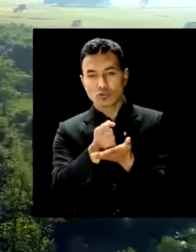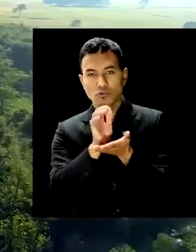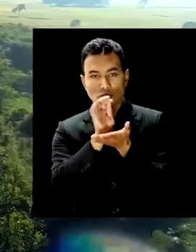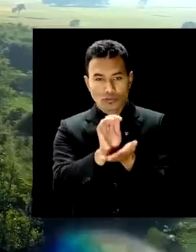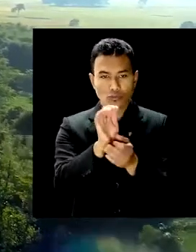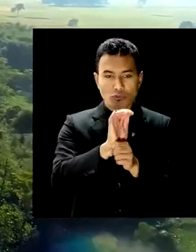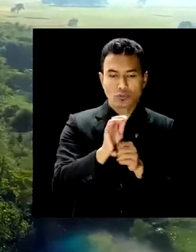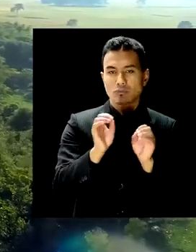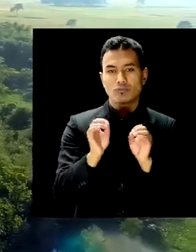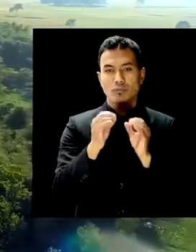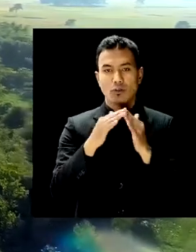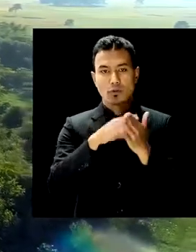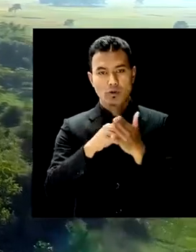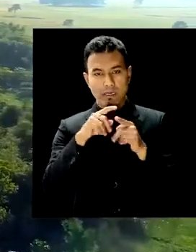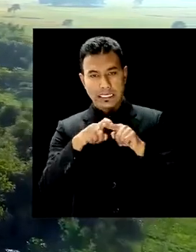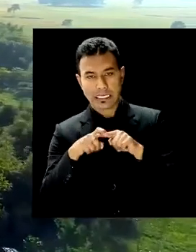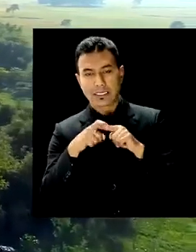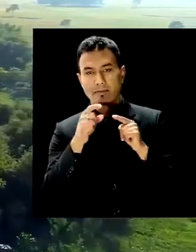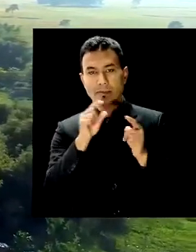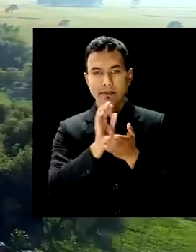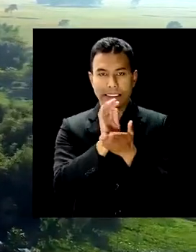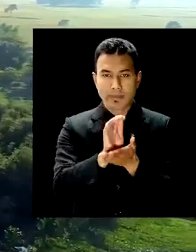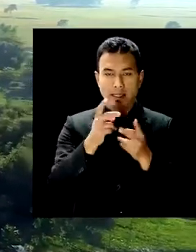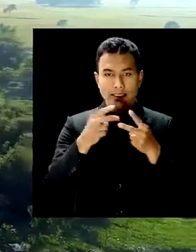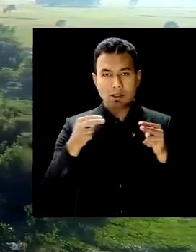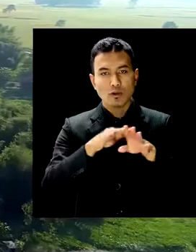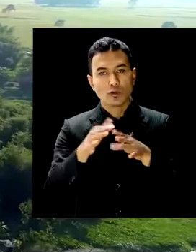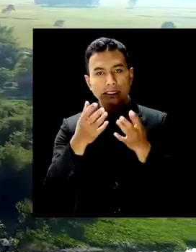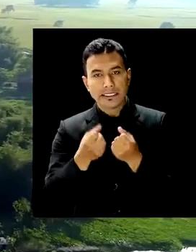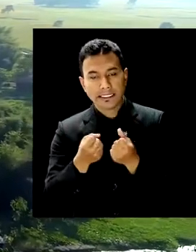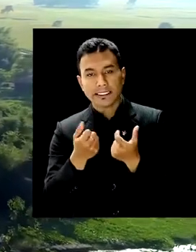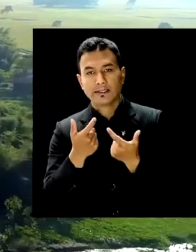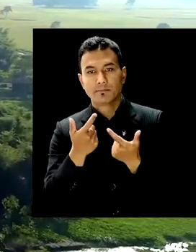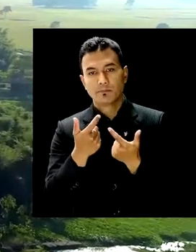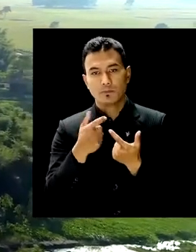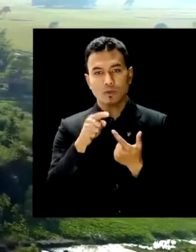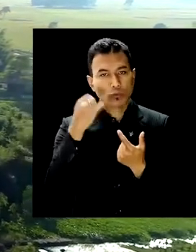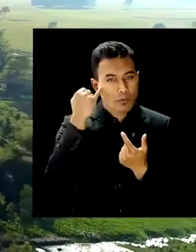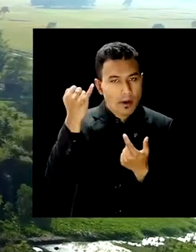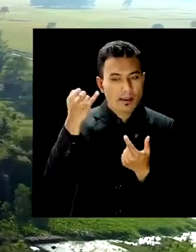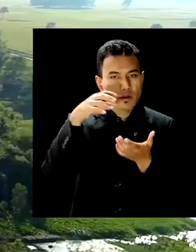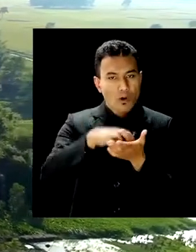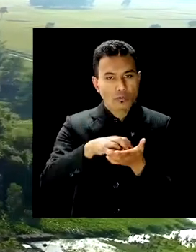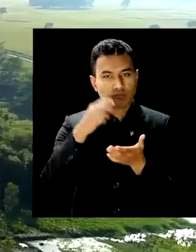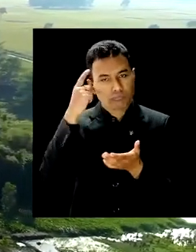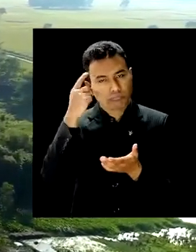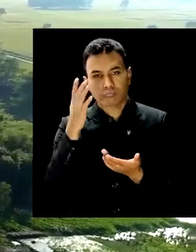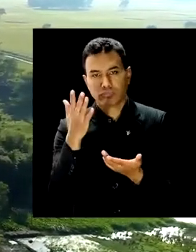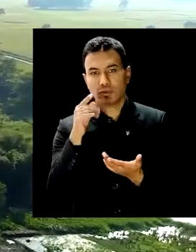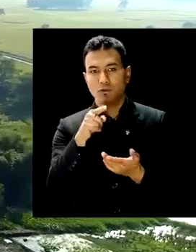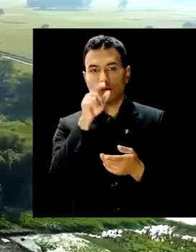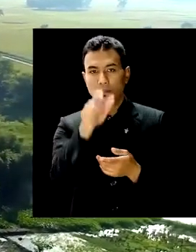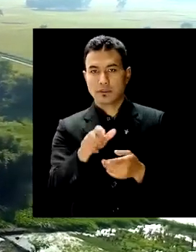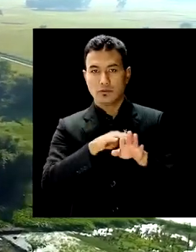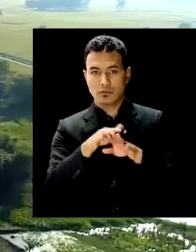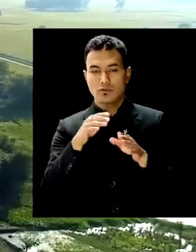गएर फ्यामिली प्लानिङको सेवा साधनहरू लिने उपाय या ठाउँहरू हुँदैन हामीले चाहिँ उहाँहरूलाई चाहिँ